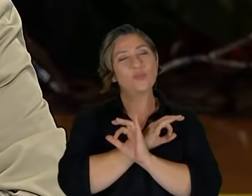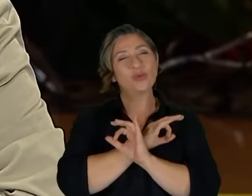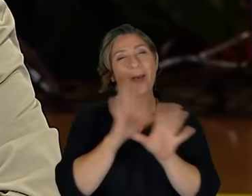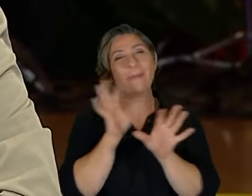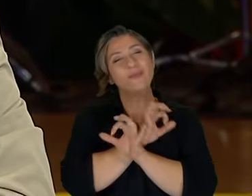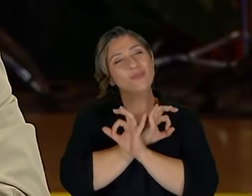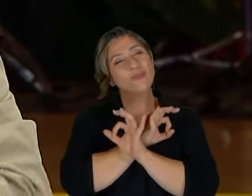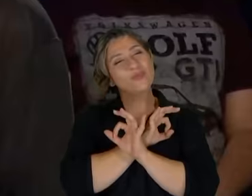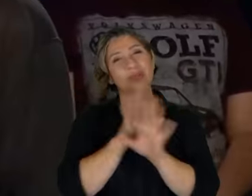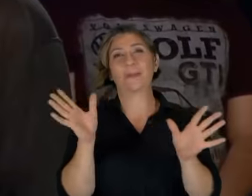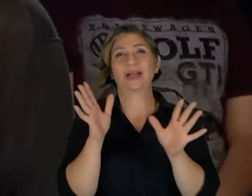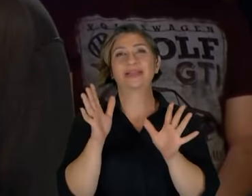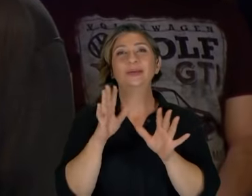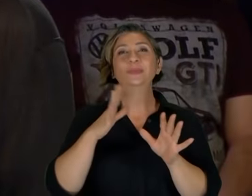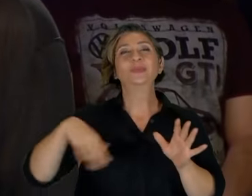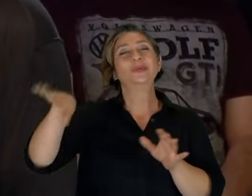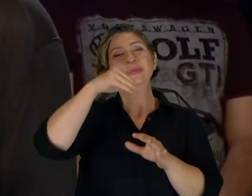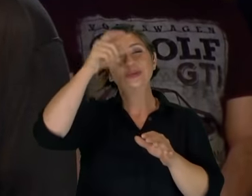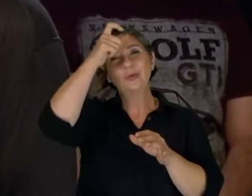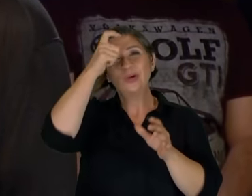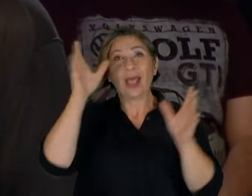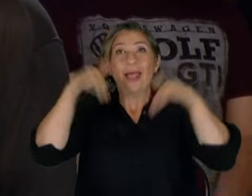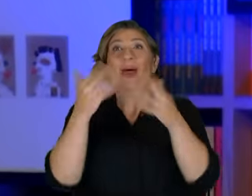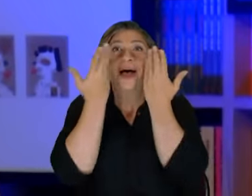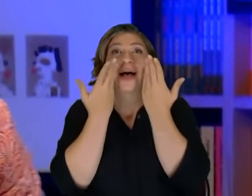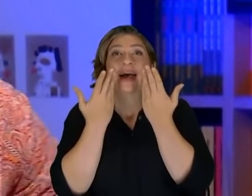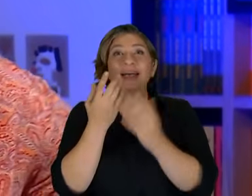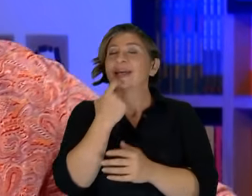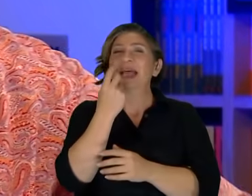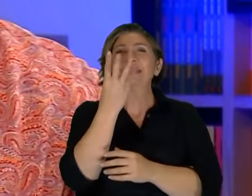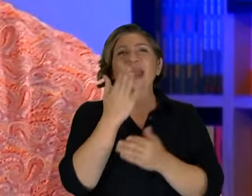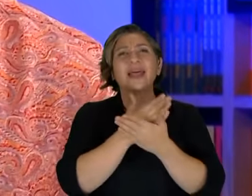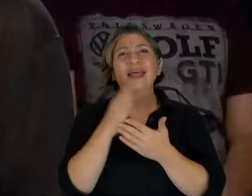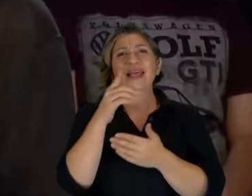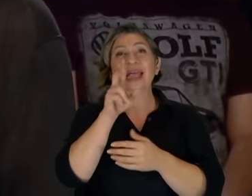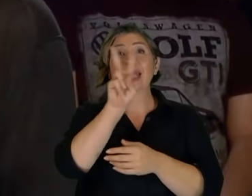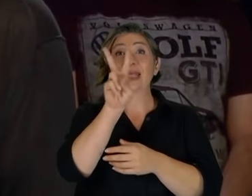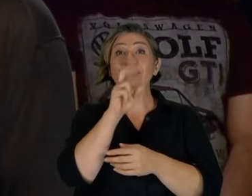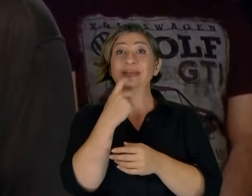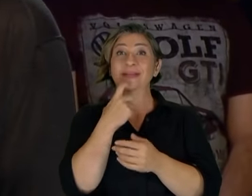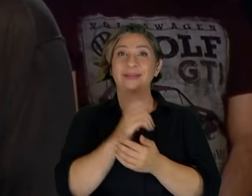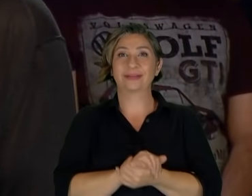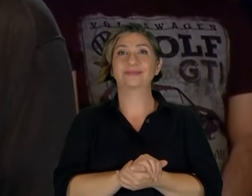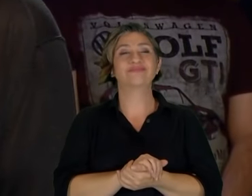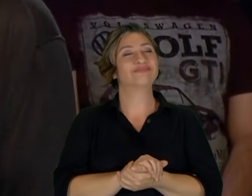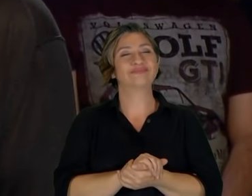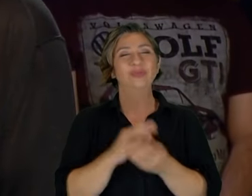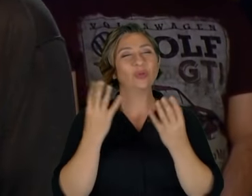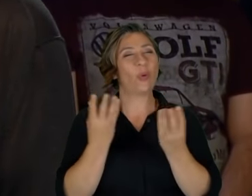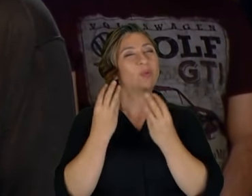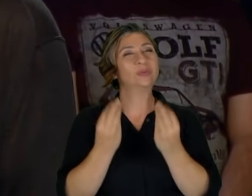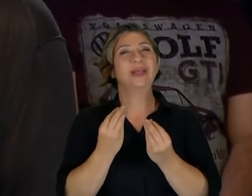mükemmeldi mükemmeldi. Yani bütün Türkiye'yi bir araya toplayan kaç sene sürdü? 20. Çok